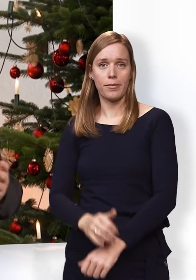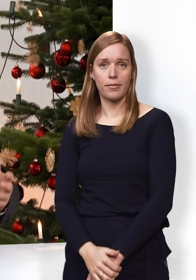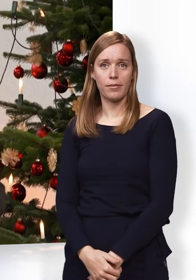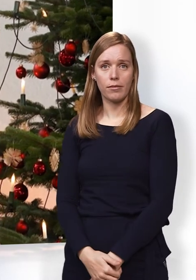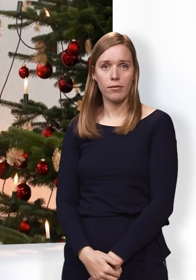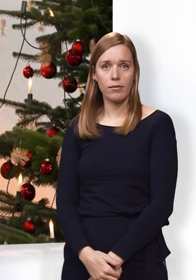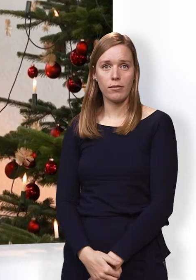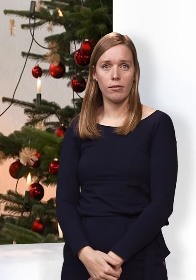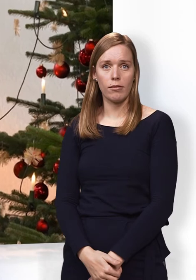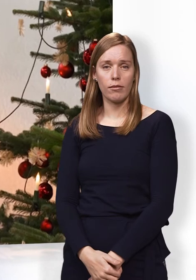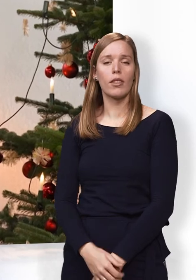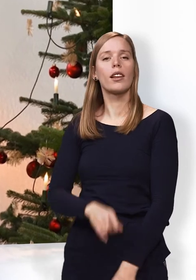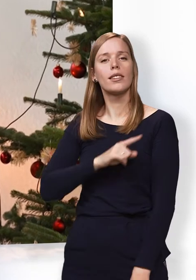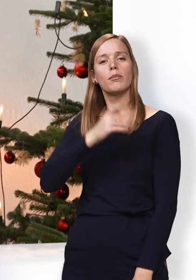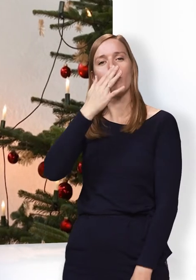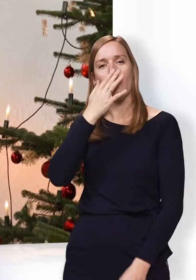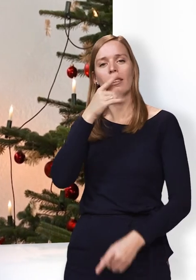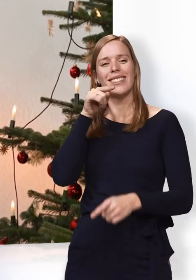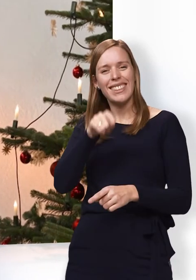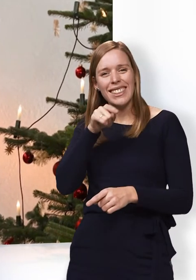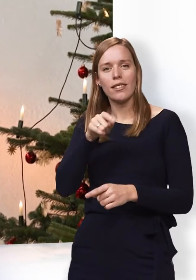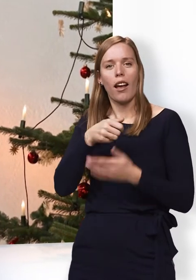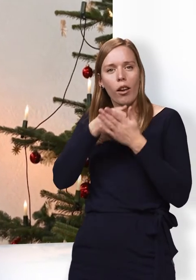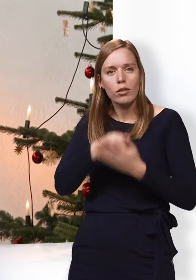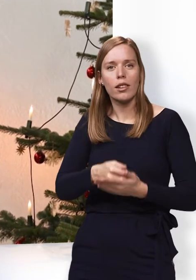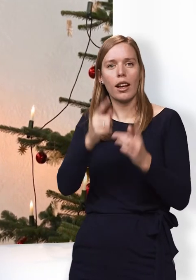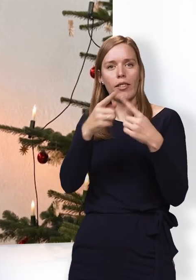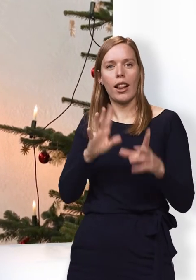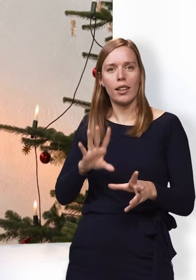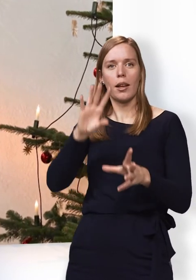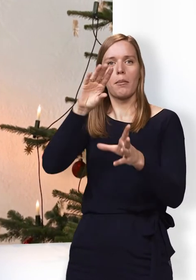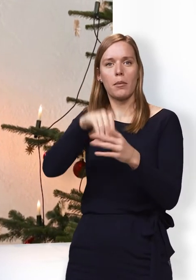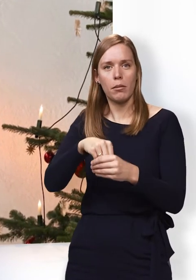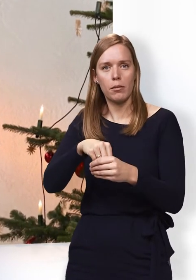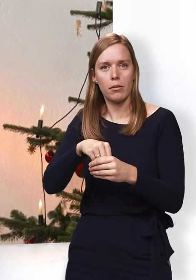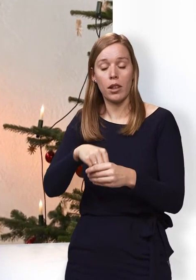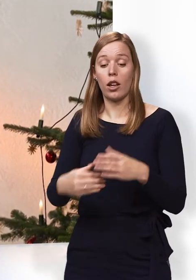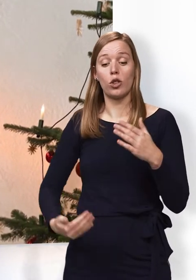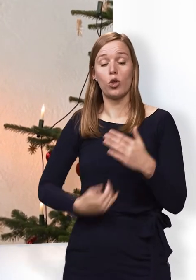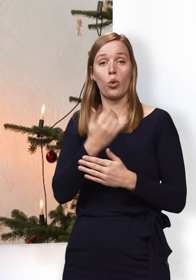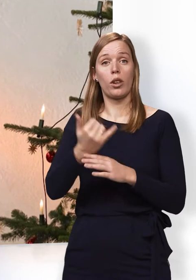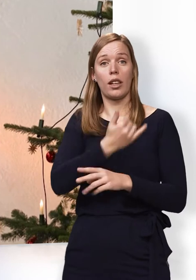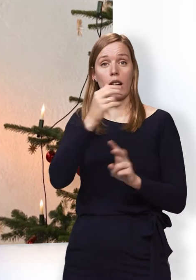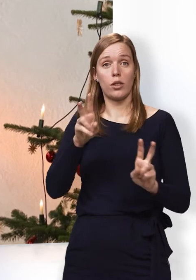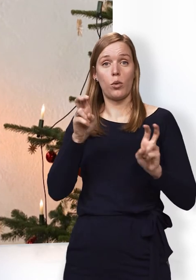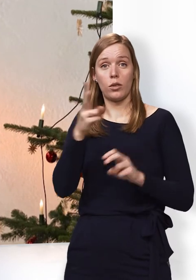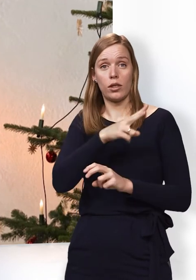Ich habe versucht, das in einem Lied zum Ausdruck zu bringen. Zu dieser neuen Jahreslosung 2018.